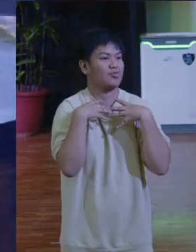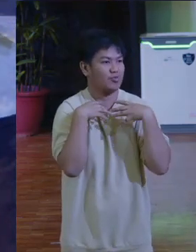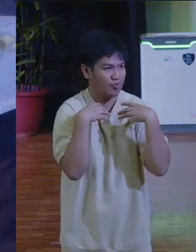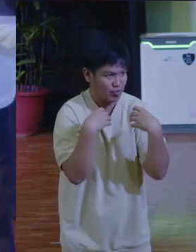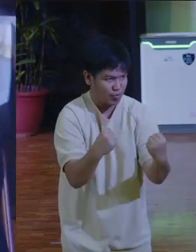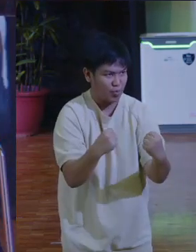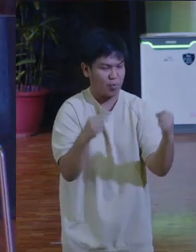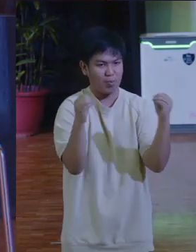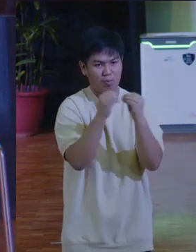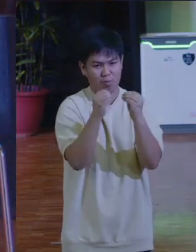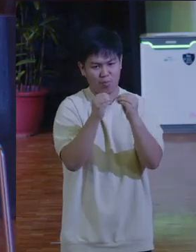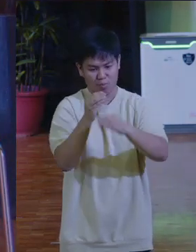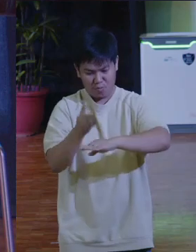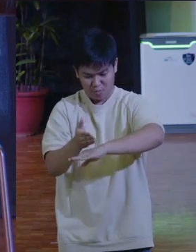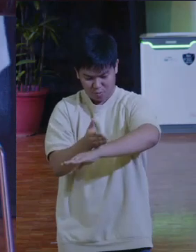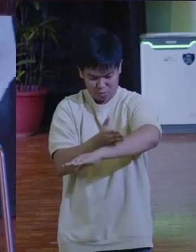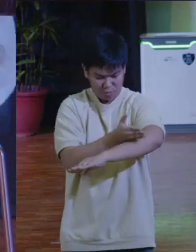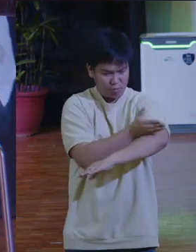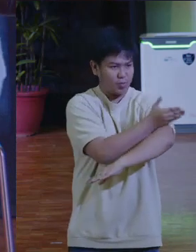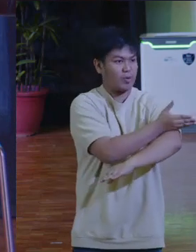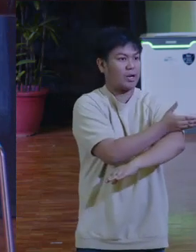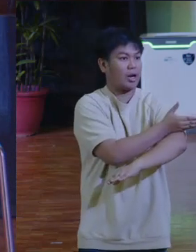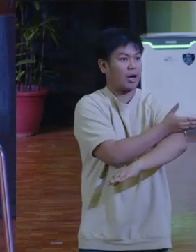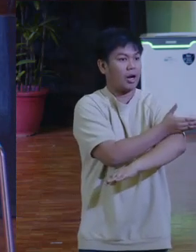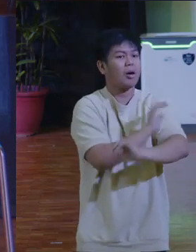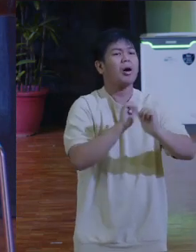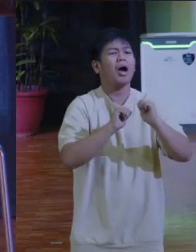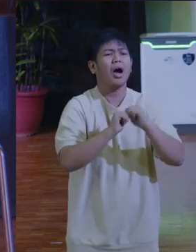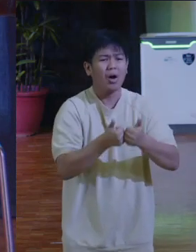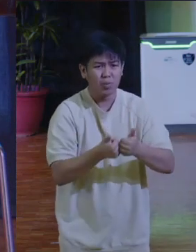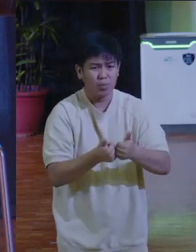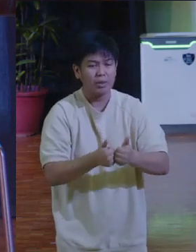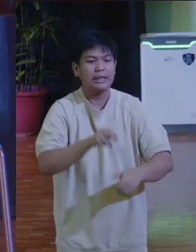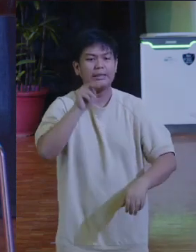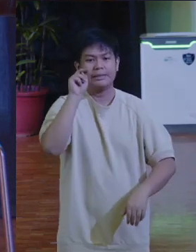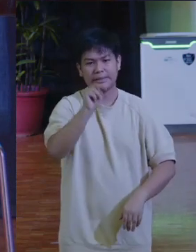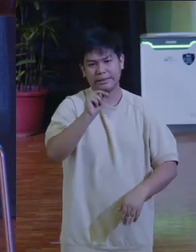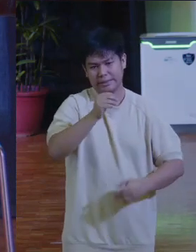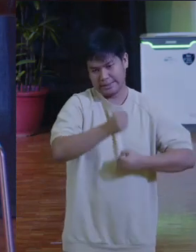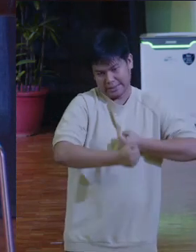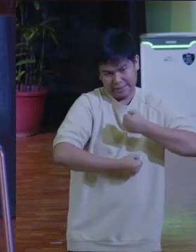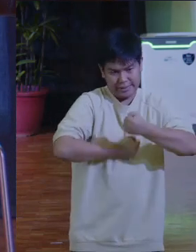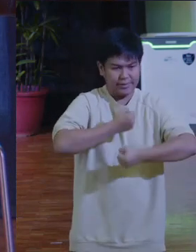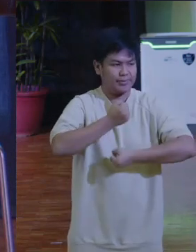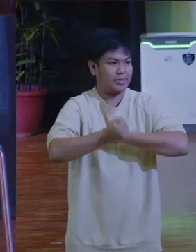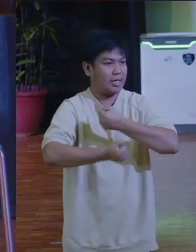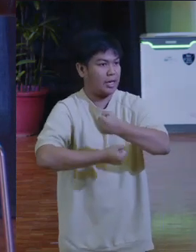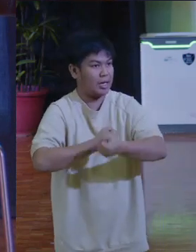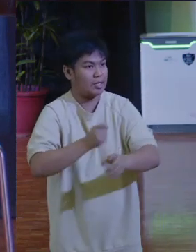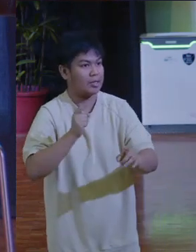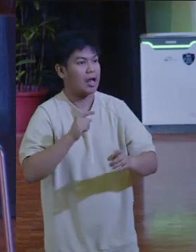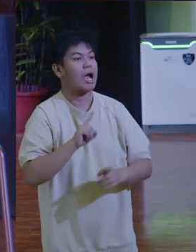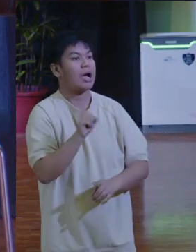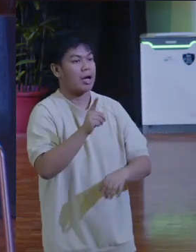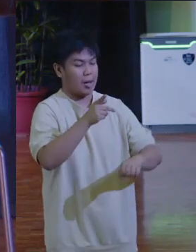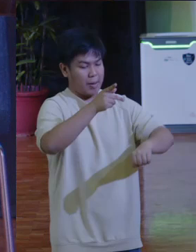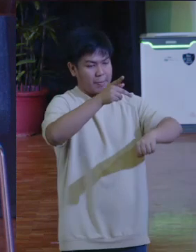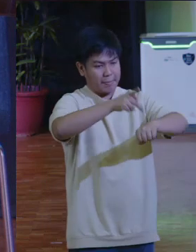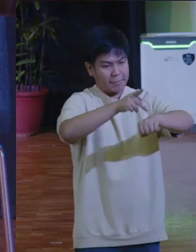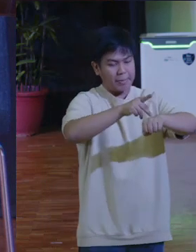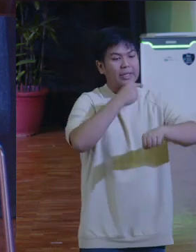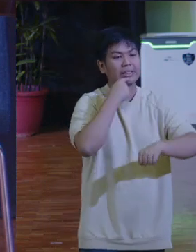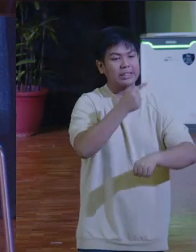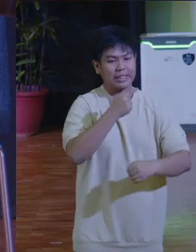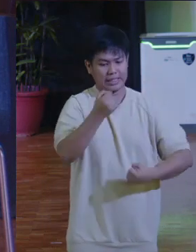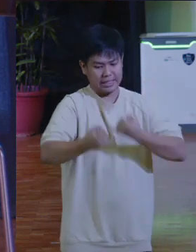ang kanyang pagpapatibay ay nag-i-involve ng suffering. Pero may pangako. But rejoice in so far as you